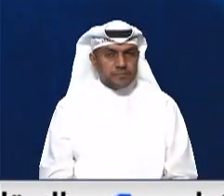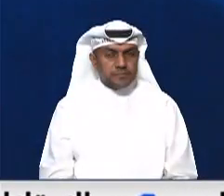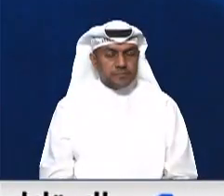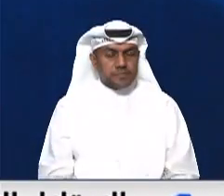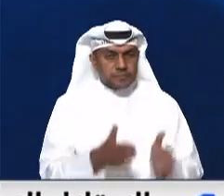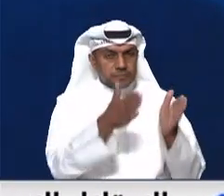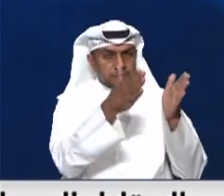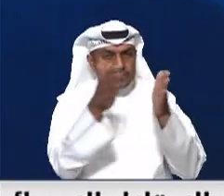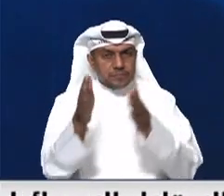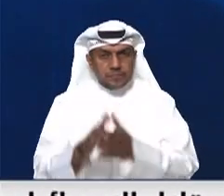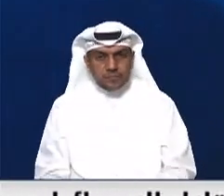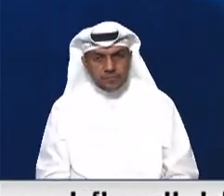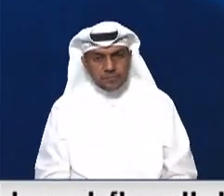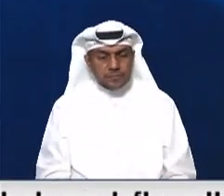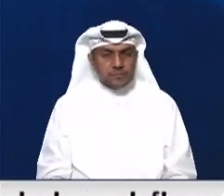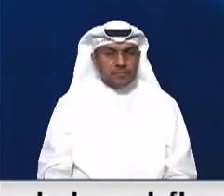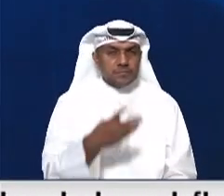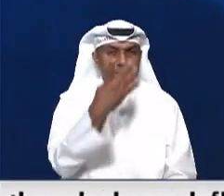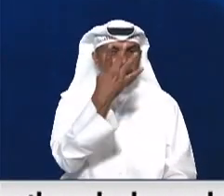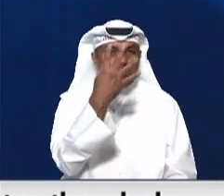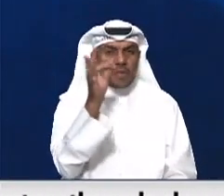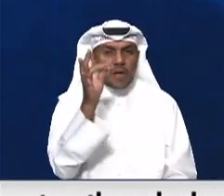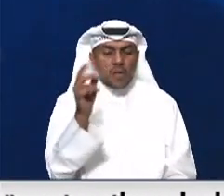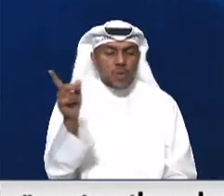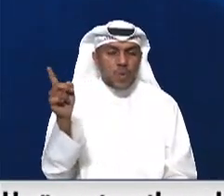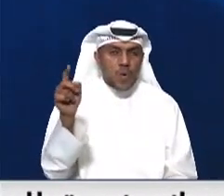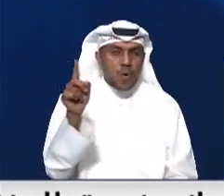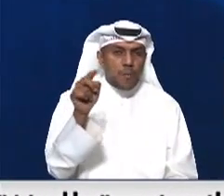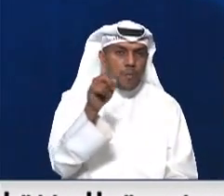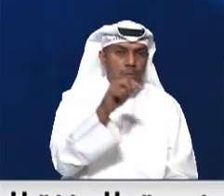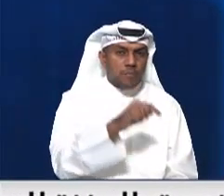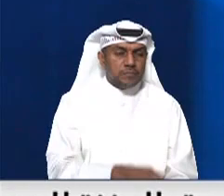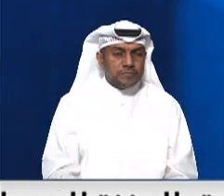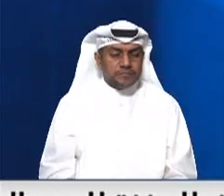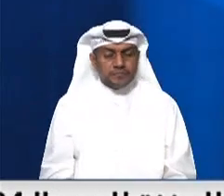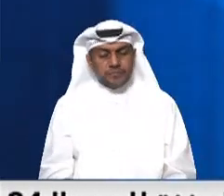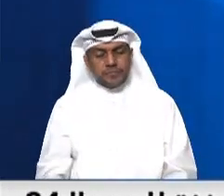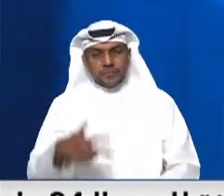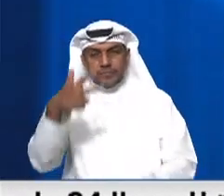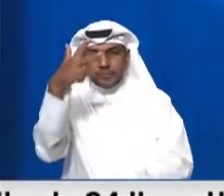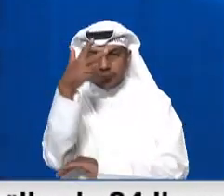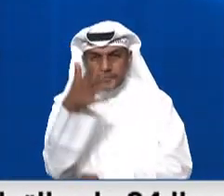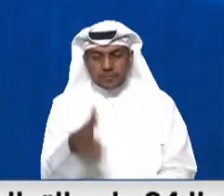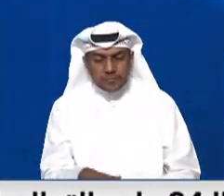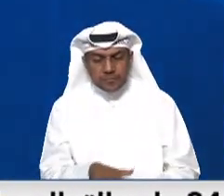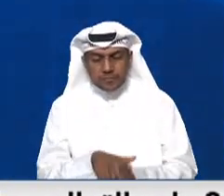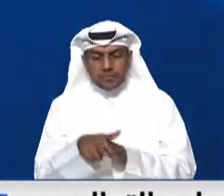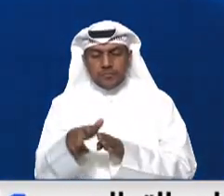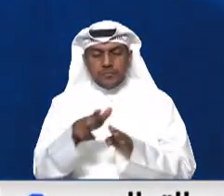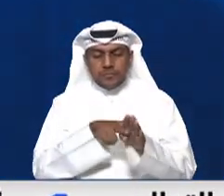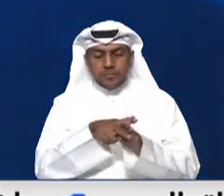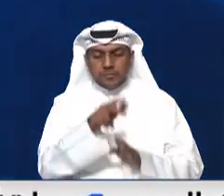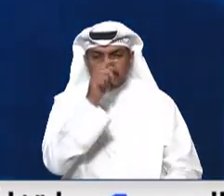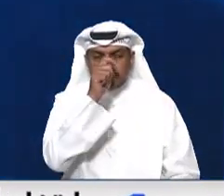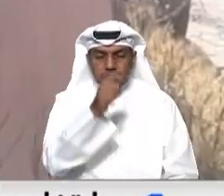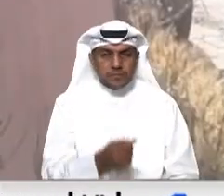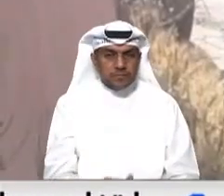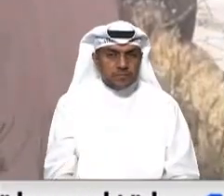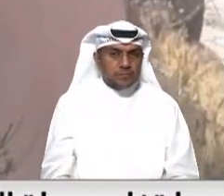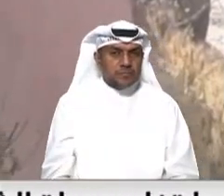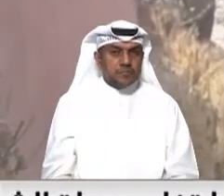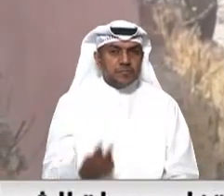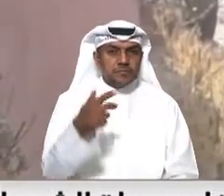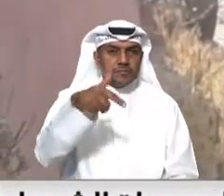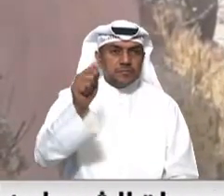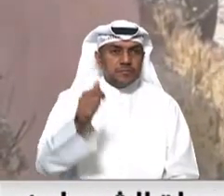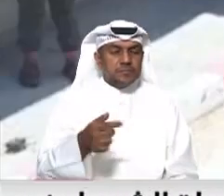وبالتزامن مع مرور 34 يوما على طوفان الأقصى، رافق ذلك تصعيد في الضفة الغربية ما أدى لارتفاع عدد